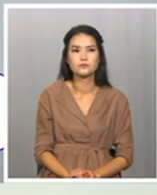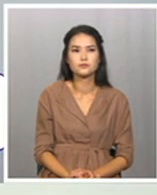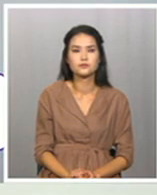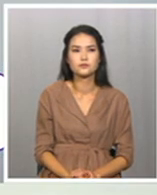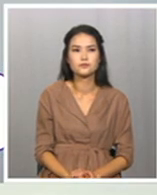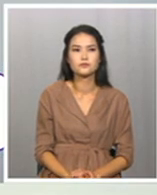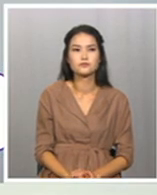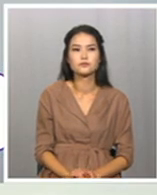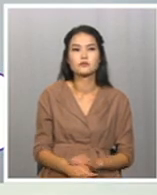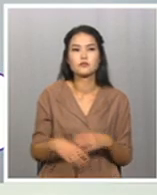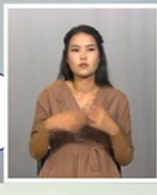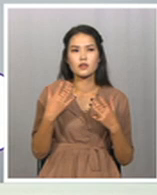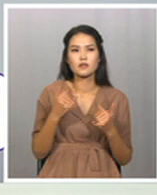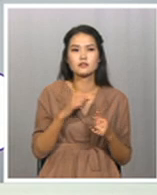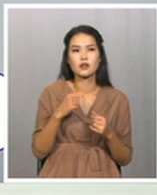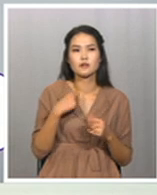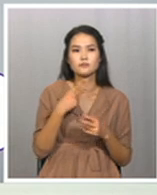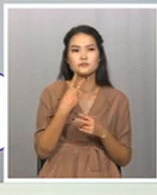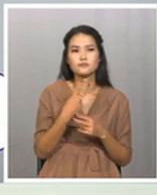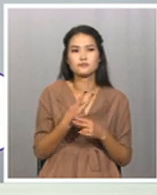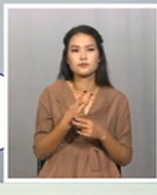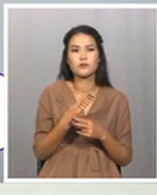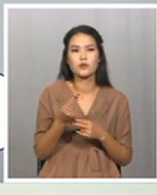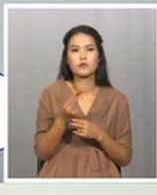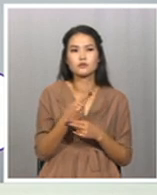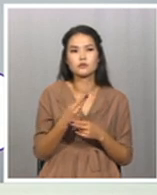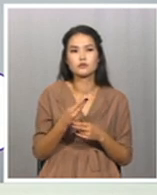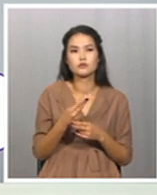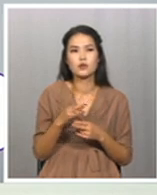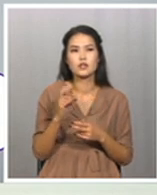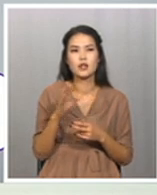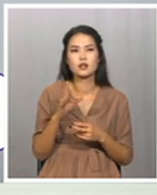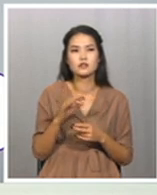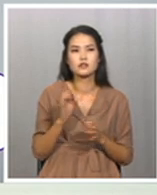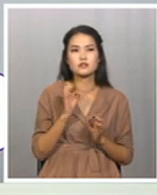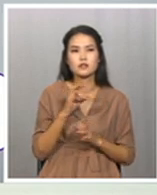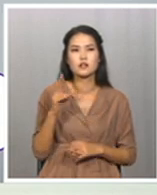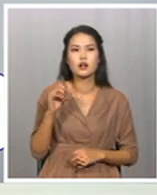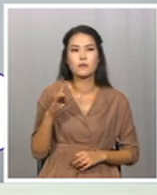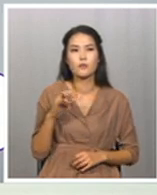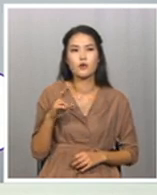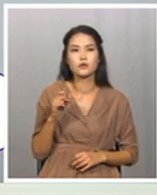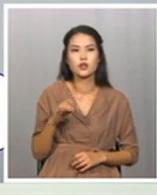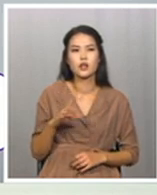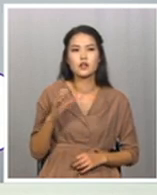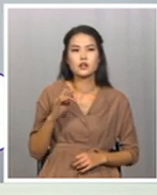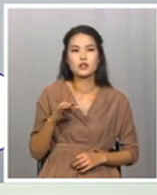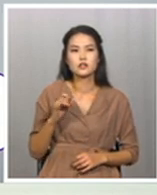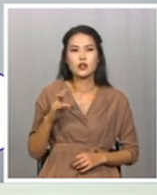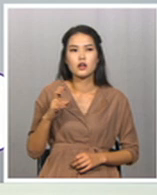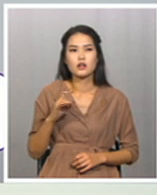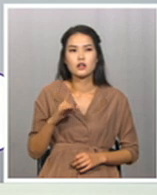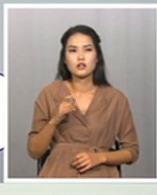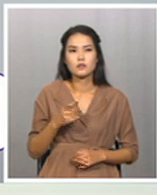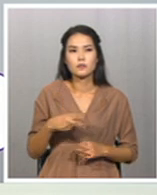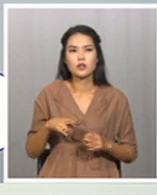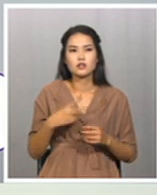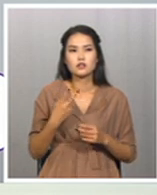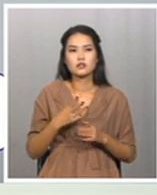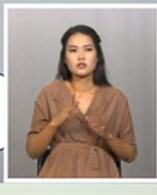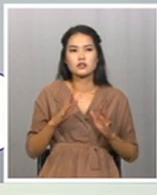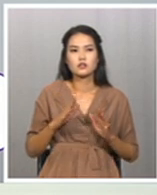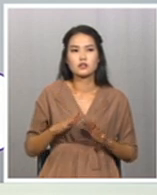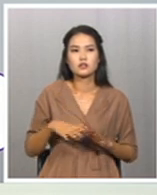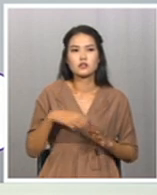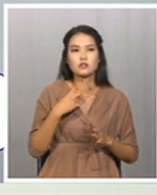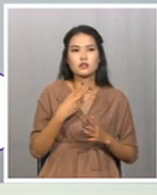Келесі бір қосылысы натрийдің карбонаты. Натрий карбонаты Екінші атауы кальцийленген сода,